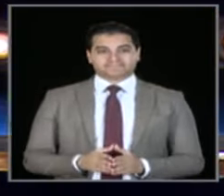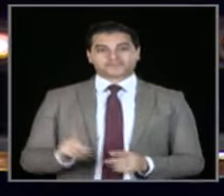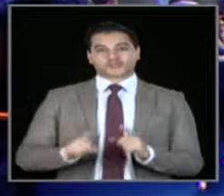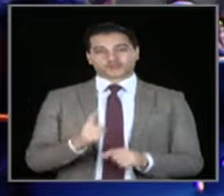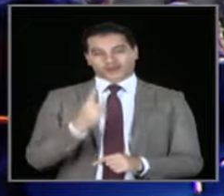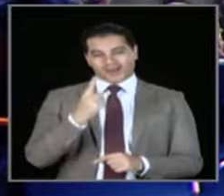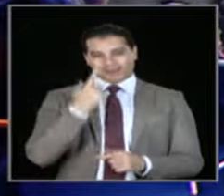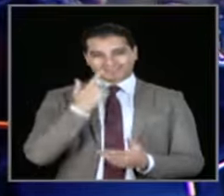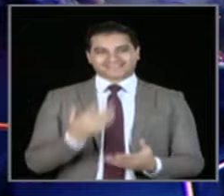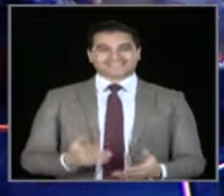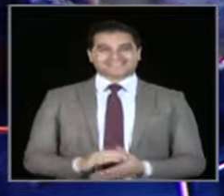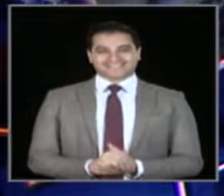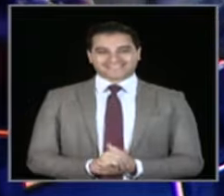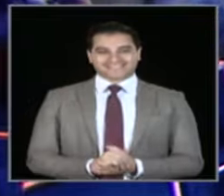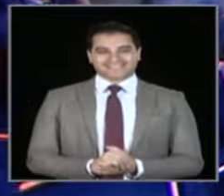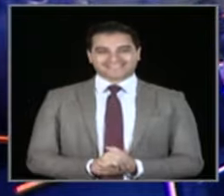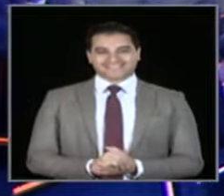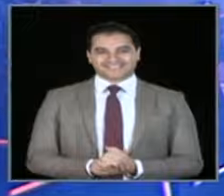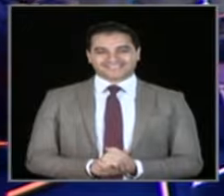السؤال الأول،